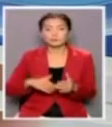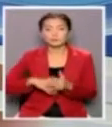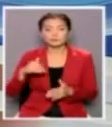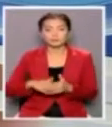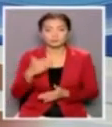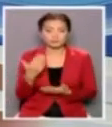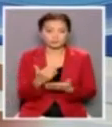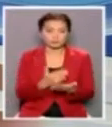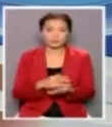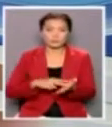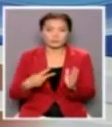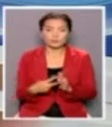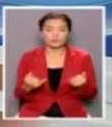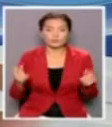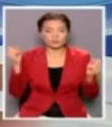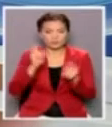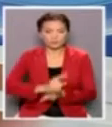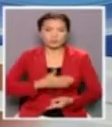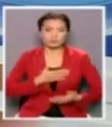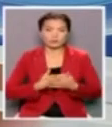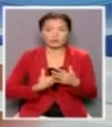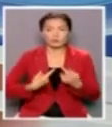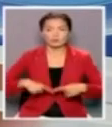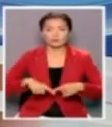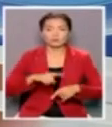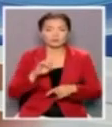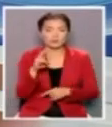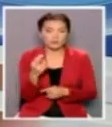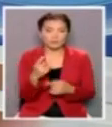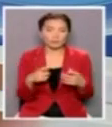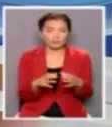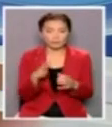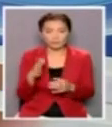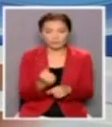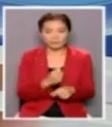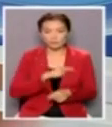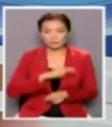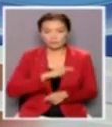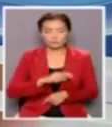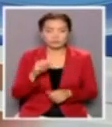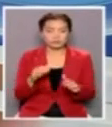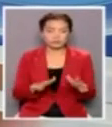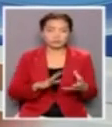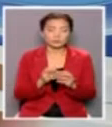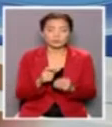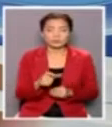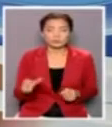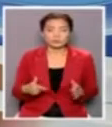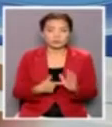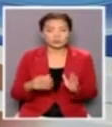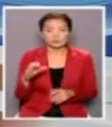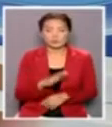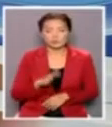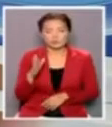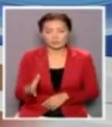в рамках данного проекта определяются активные члены и лидеры партии которые будут работать во благо общества 7 сентября